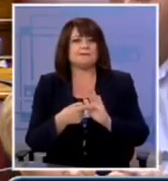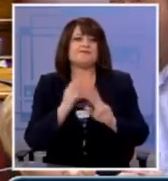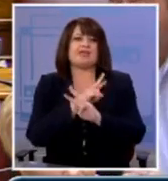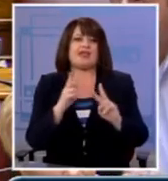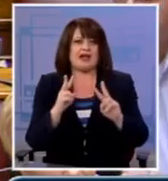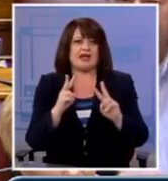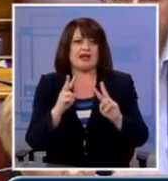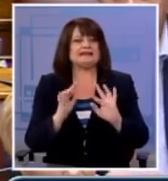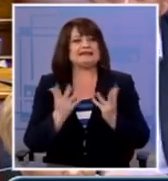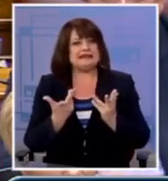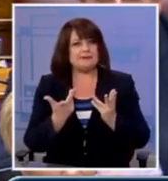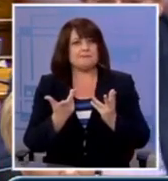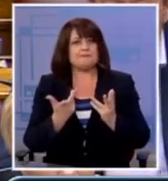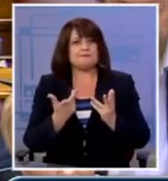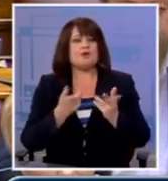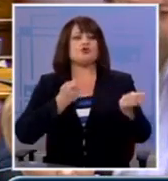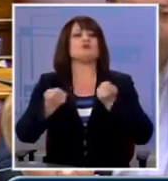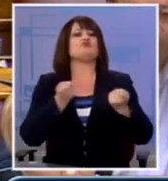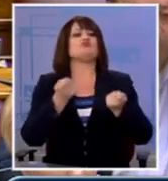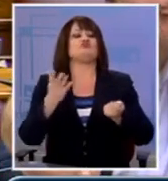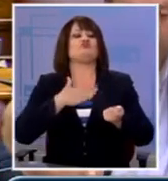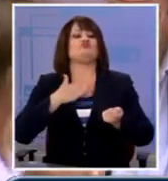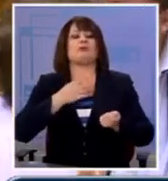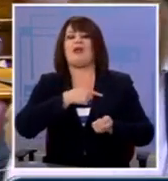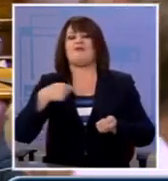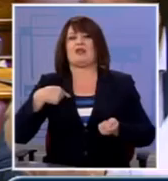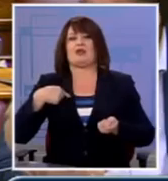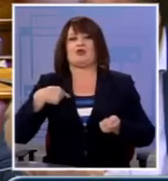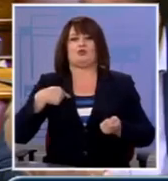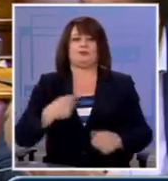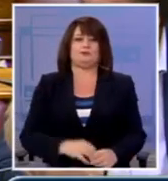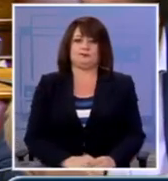ξεκάθαρα ησυχία, ότι αυτοί ελέγχουν το παιχνίδι.